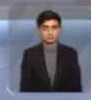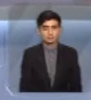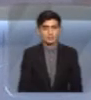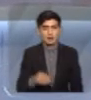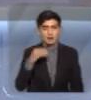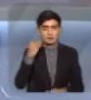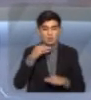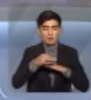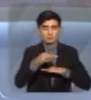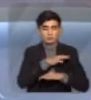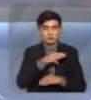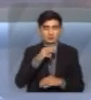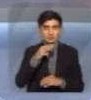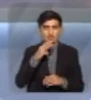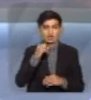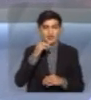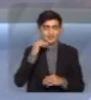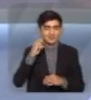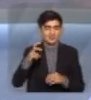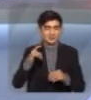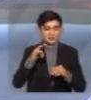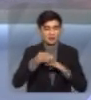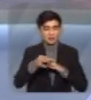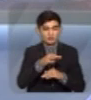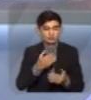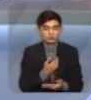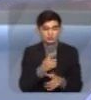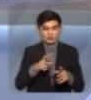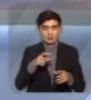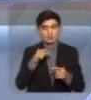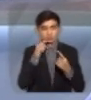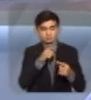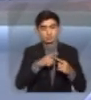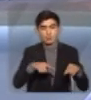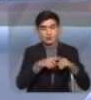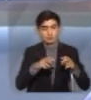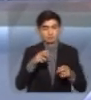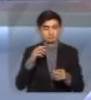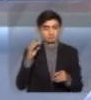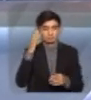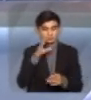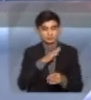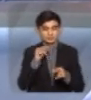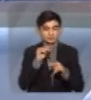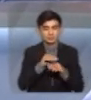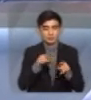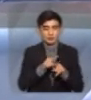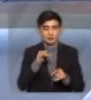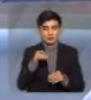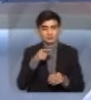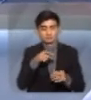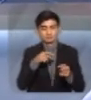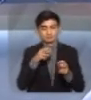Ал Ақмола облысы Жақсы ауданының тұрғындары марганец өндірмек болған компанияға жаппай қарсы шығып жатыр. Өйткені өндірістің